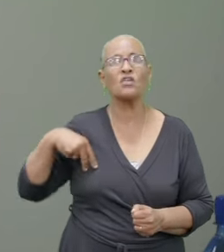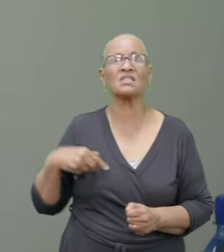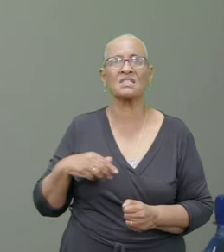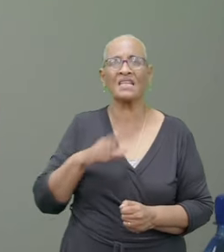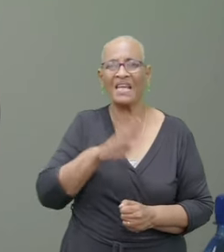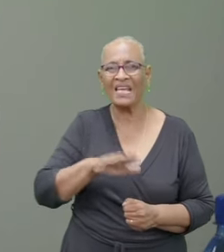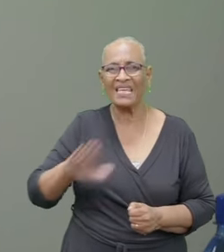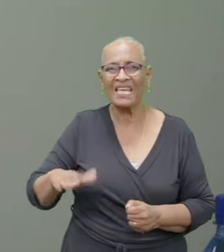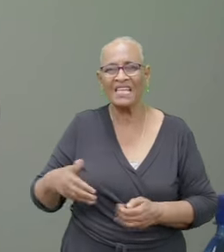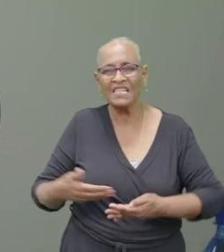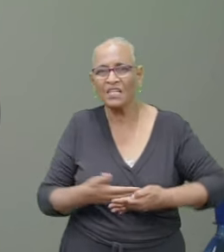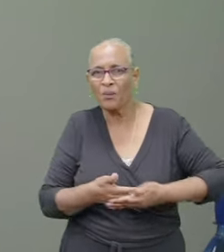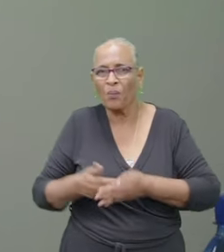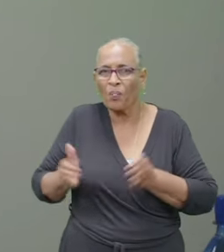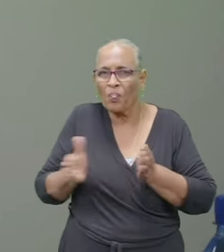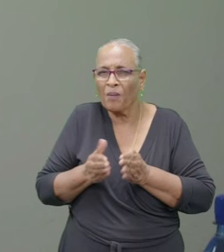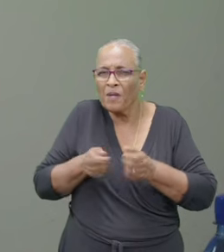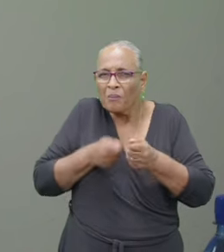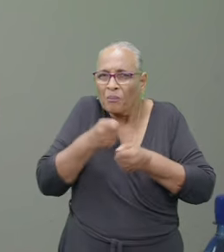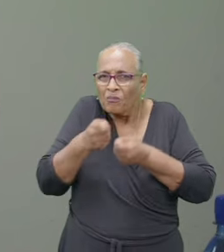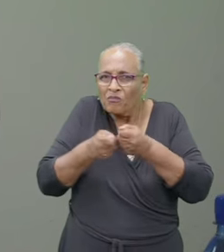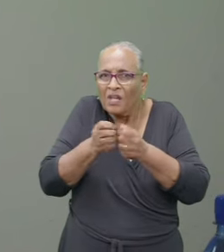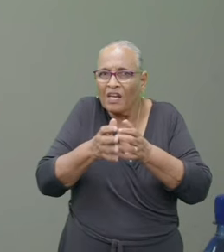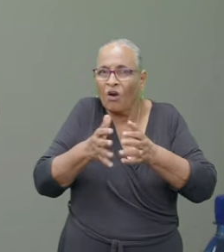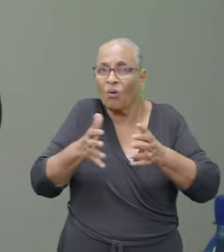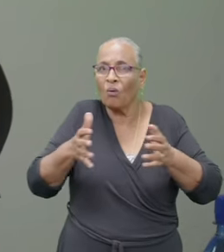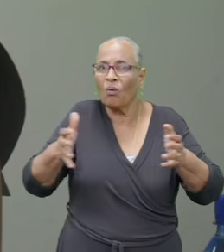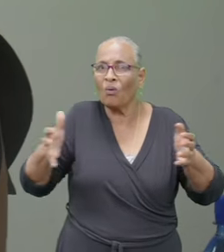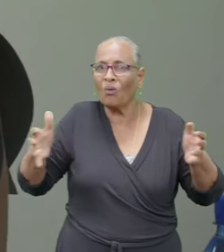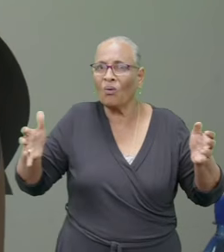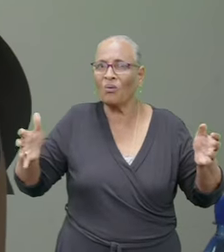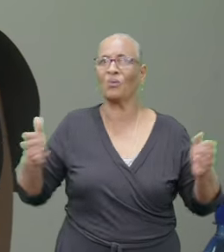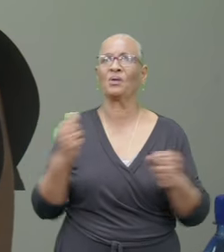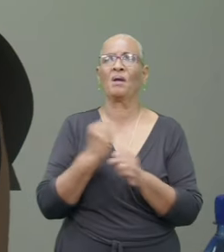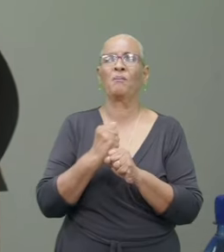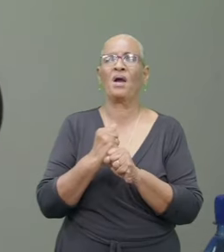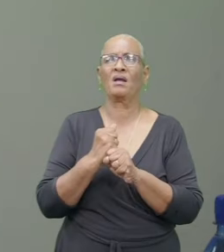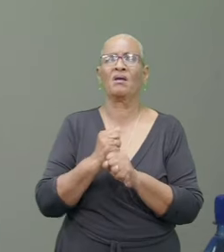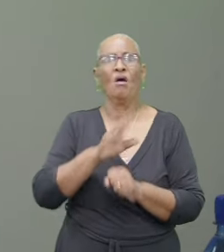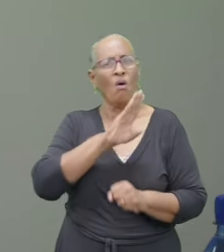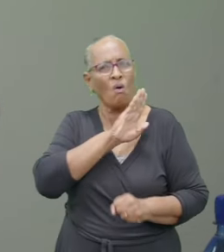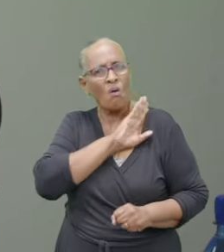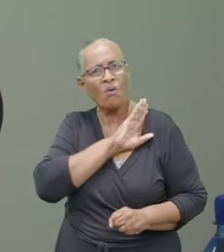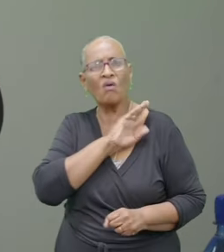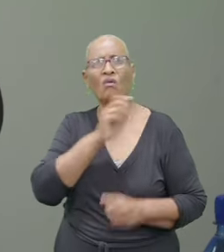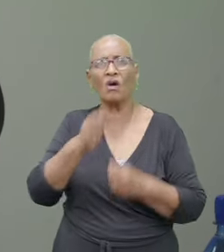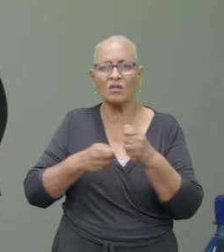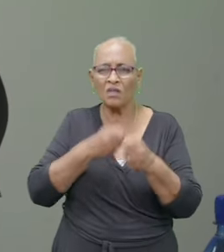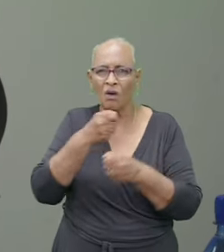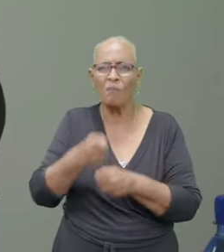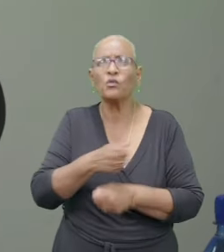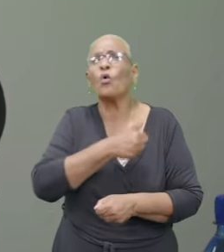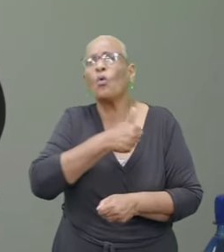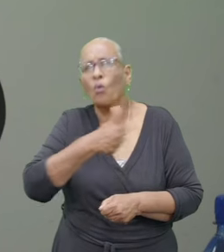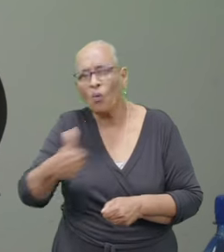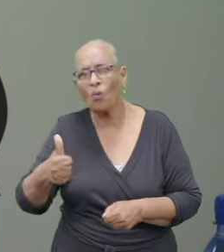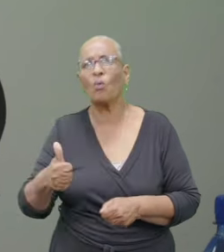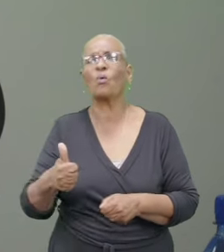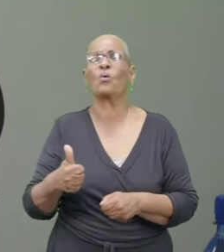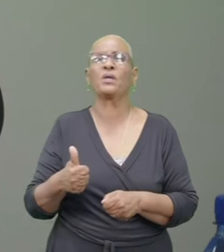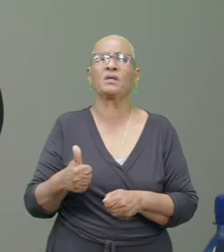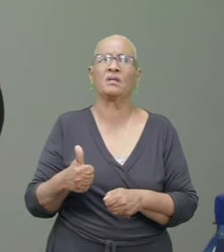zorg konden uitbreiden. Dat is ook gebeurd. Hebben we op dat moment hiermee ook ervoor gezorgd om dus de nodige handen aan het bed te